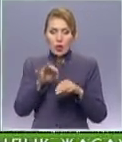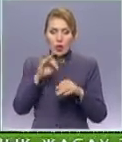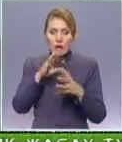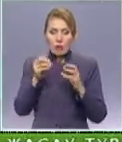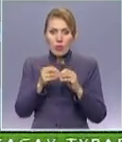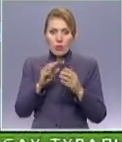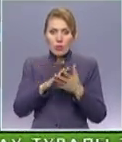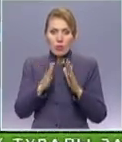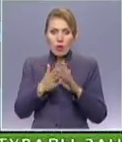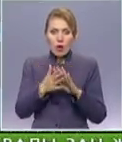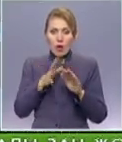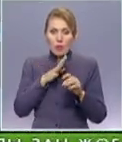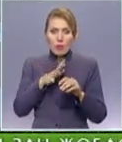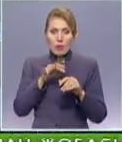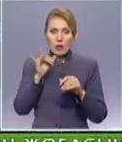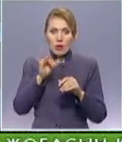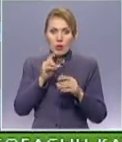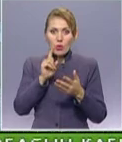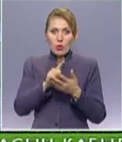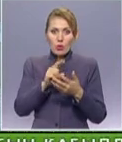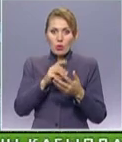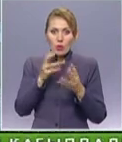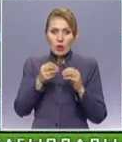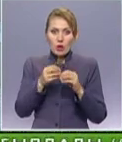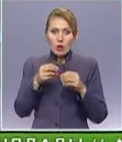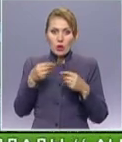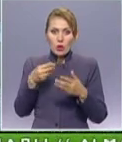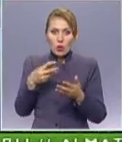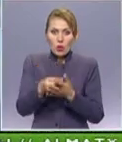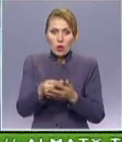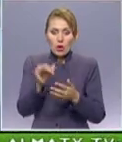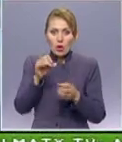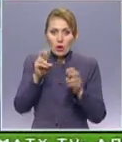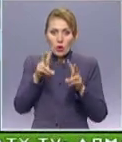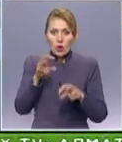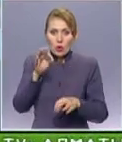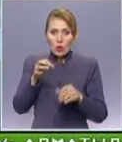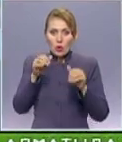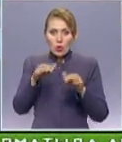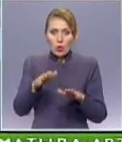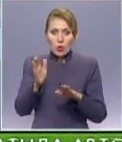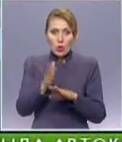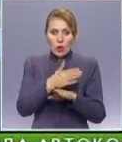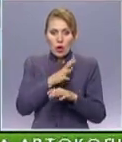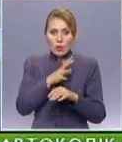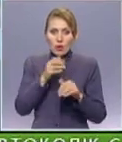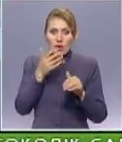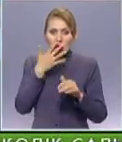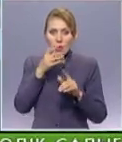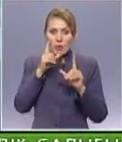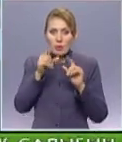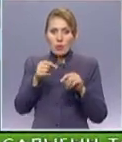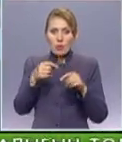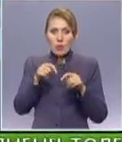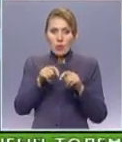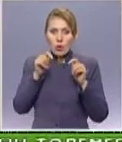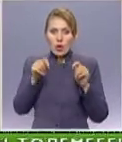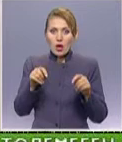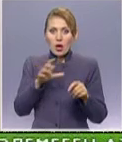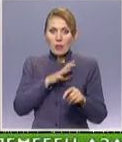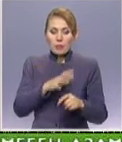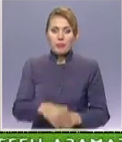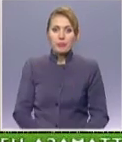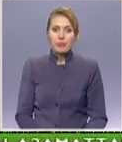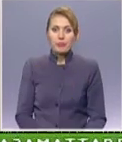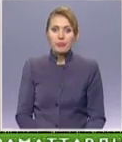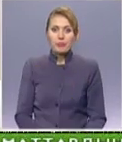шыққан жағдайда сапарына нүкте қоюға тура келеді. Тек қаржысын өтеп, арнайы соттың үкімі жойылғаннан кейін ғана шетелге баруға жол ашық. Мен